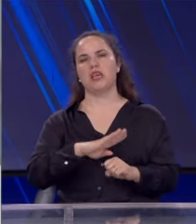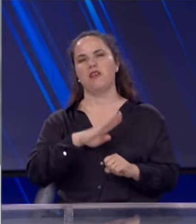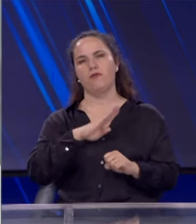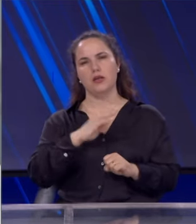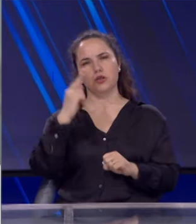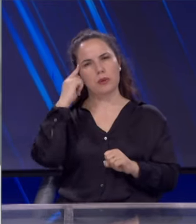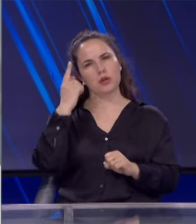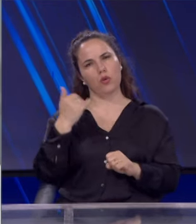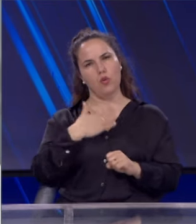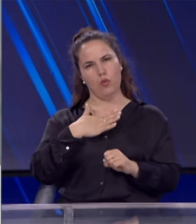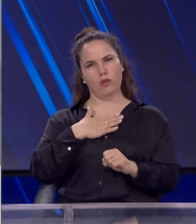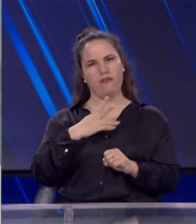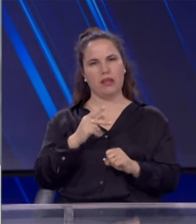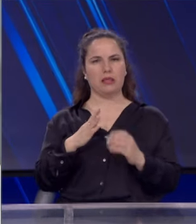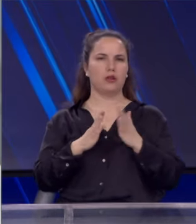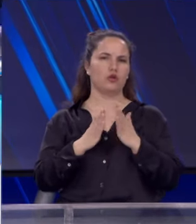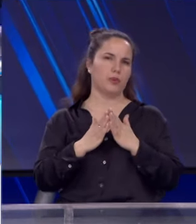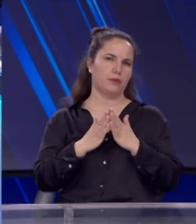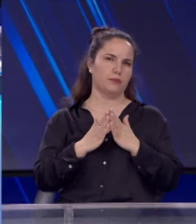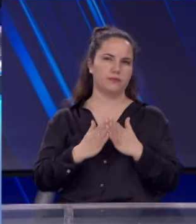në pronësitë e tij.